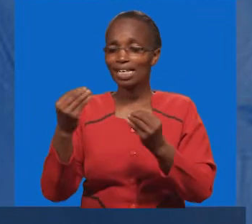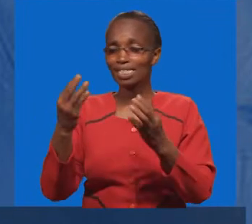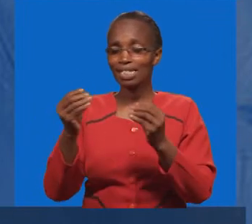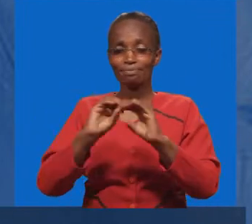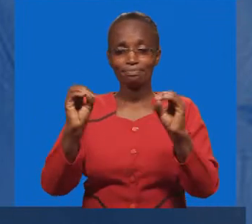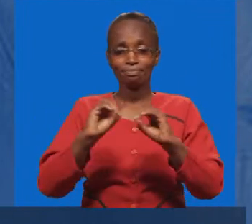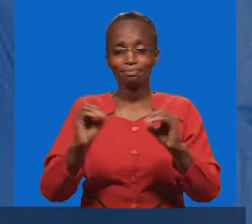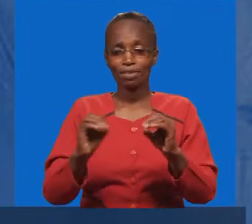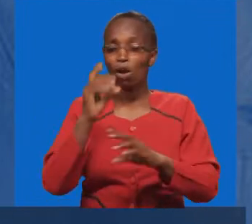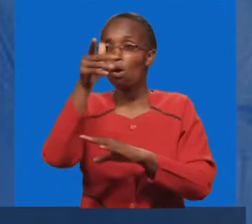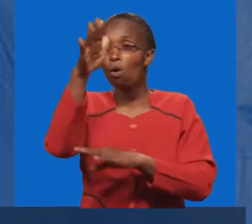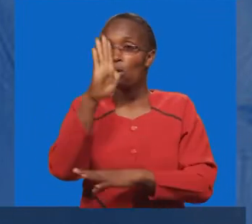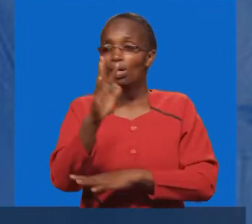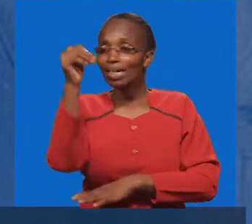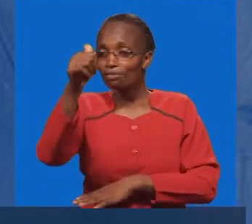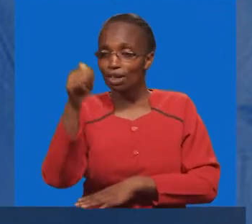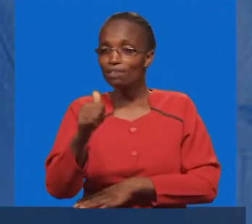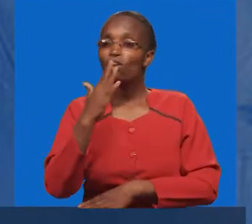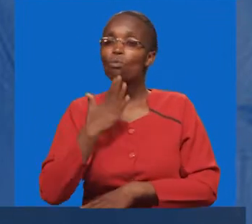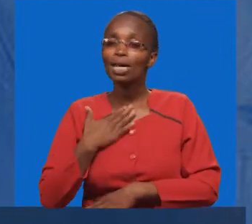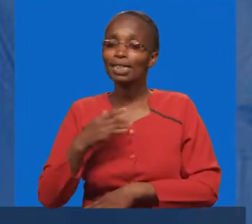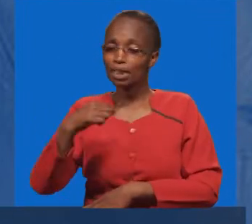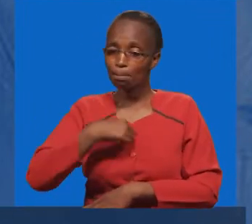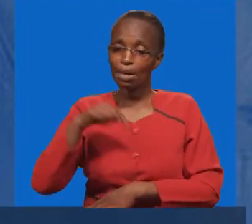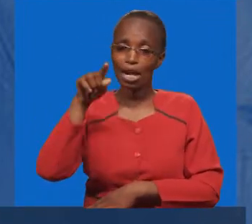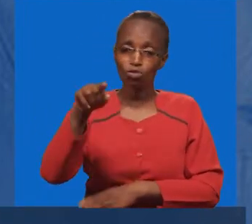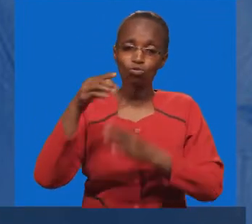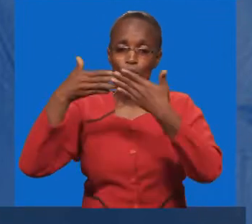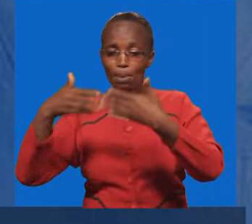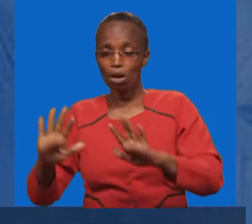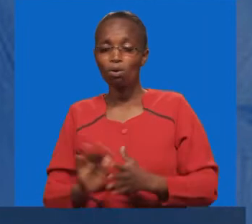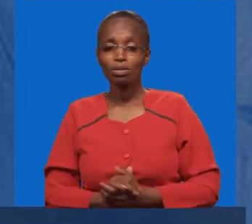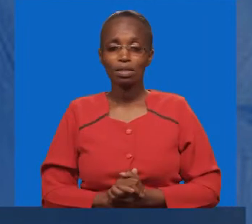mwanawe si jambo rahisi, bali hakutaka mimi na wewe tupotee.